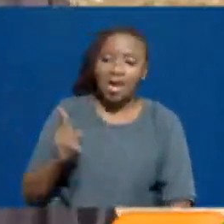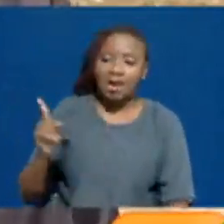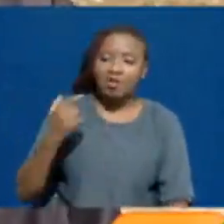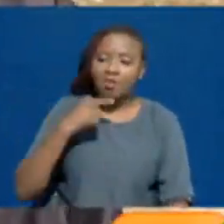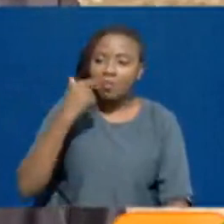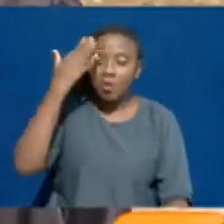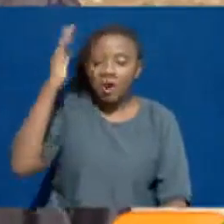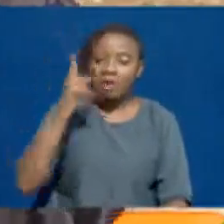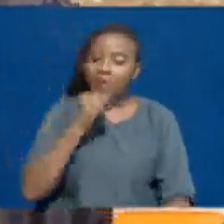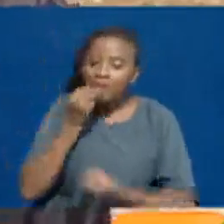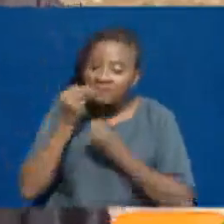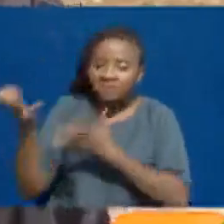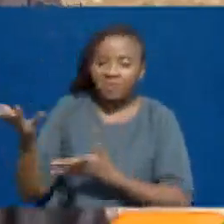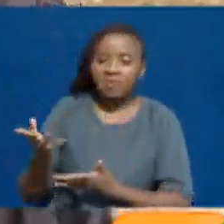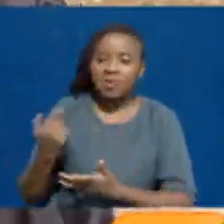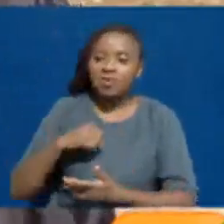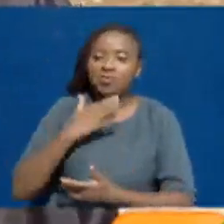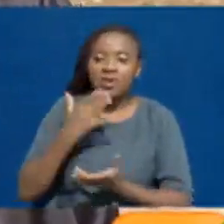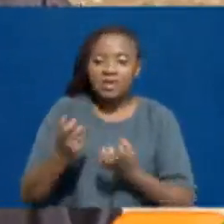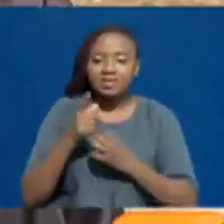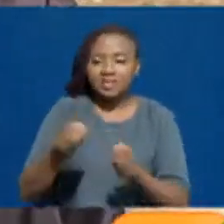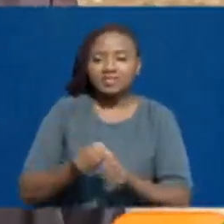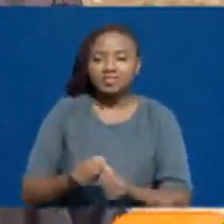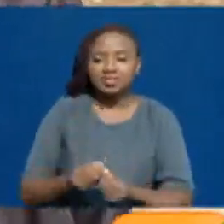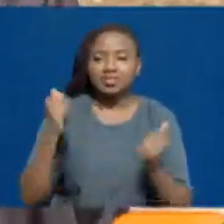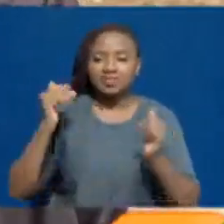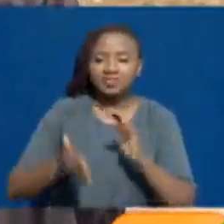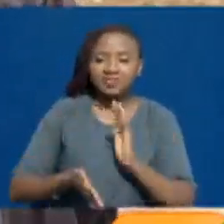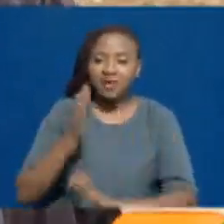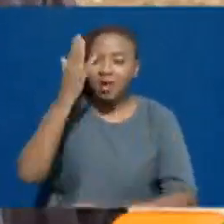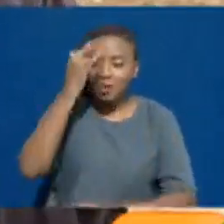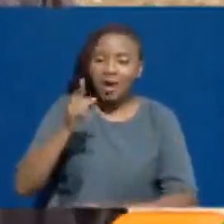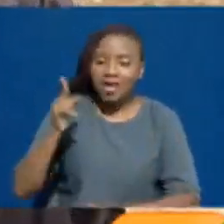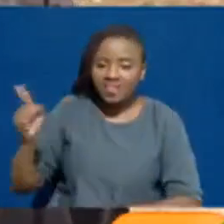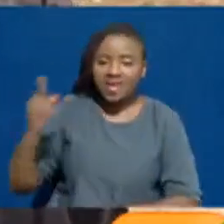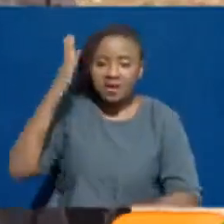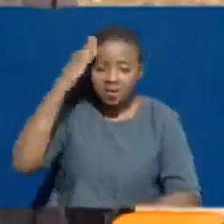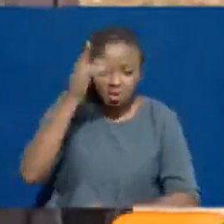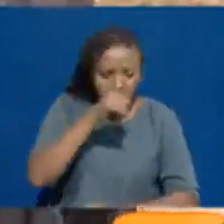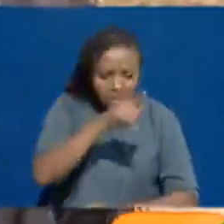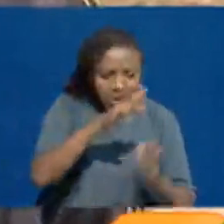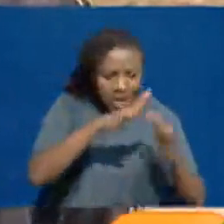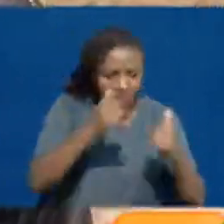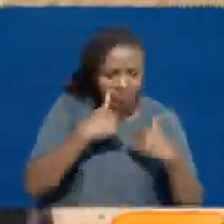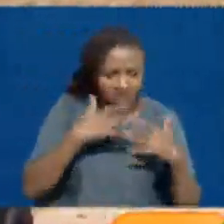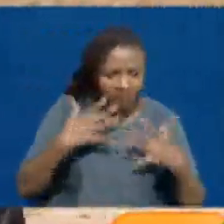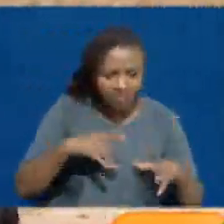tunataka ishuruhishwe kwa haraka sana, maana wanajua boma ile inakaa watu